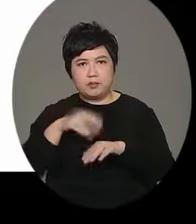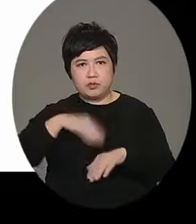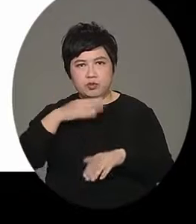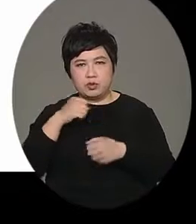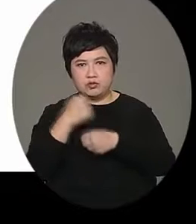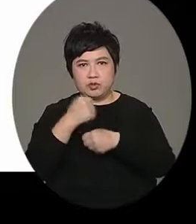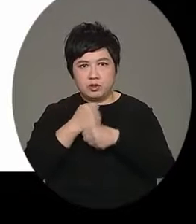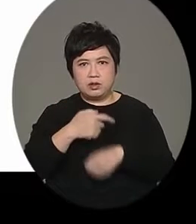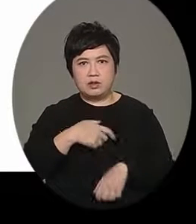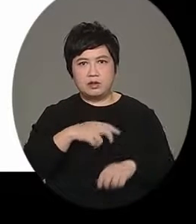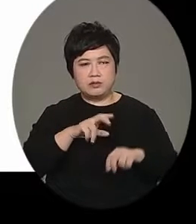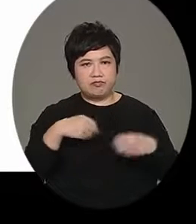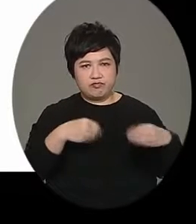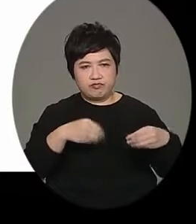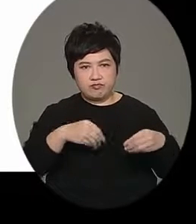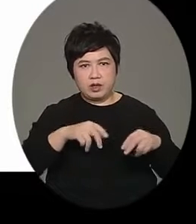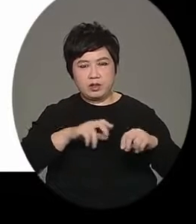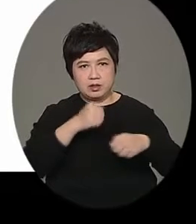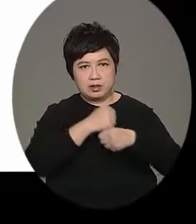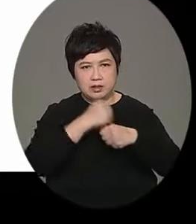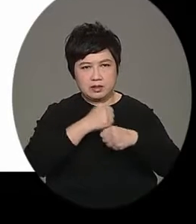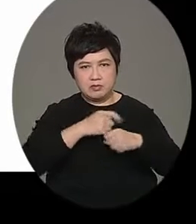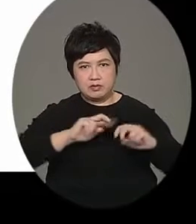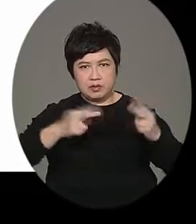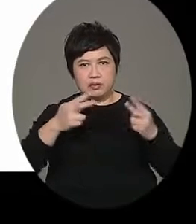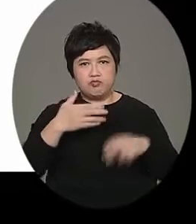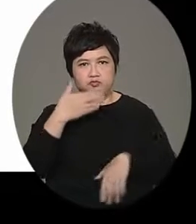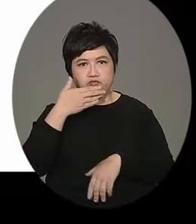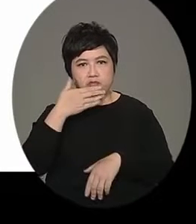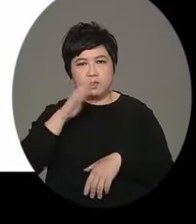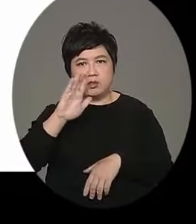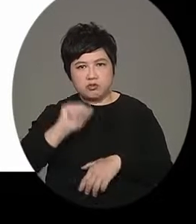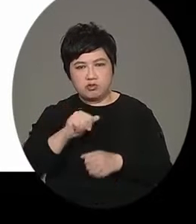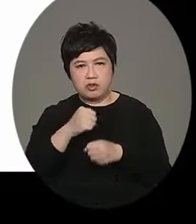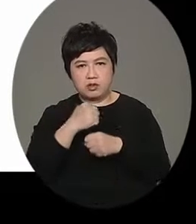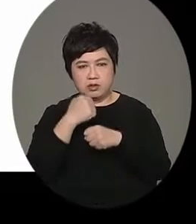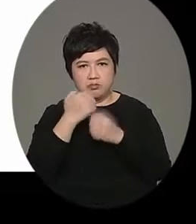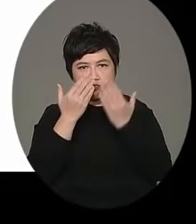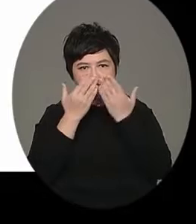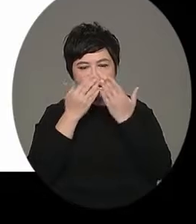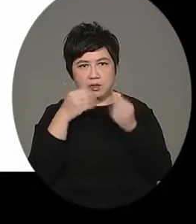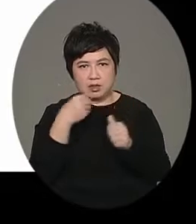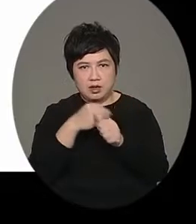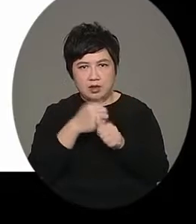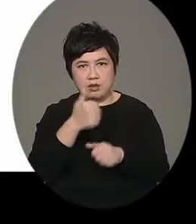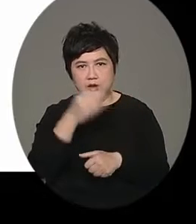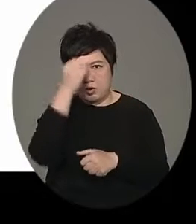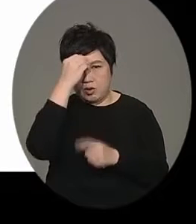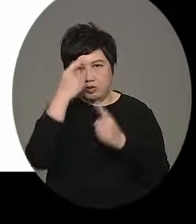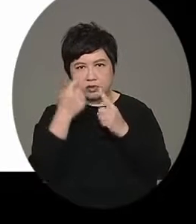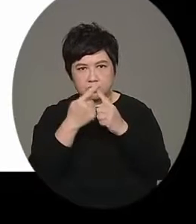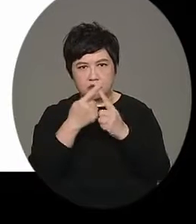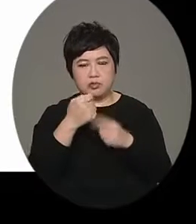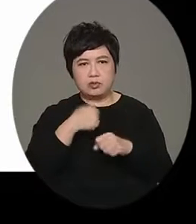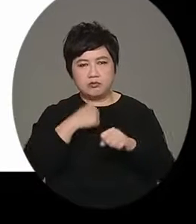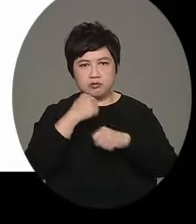時大力發展職業教育。他認為如果年輕人都能夠接受良好的教育，學會做人做事的道